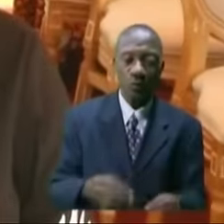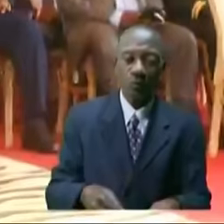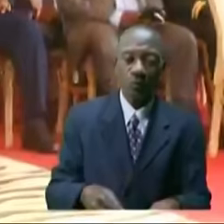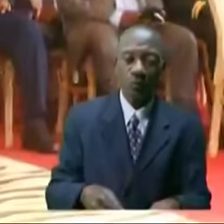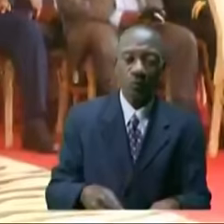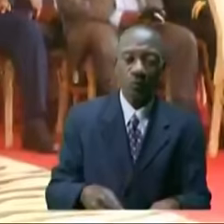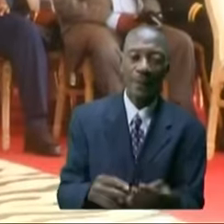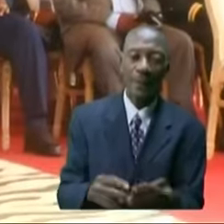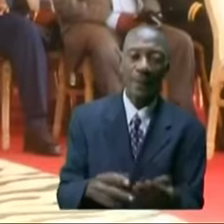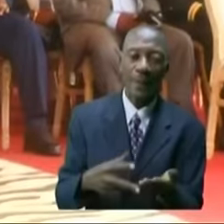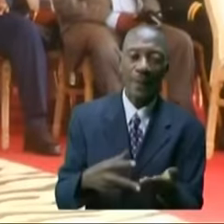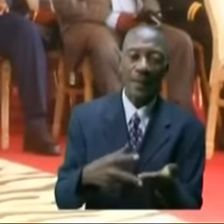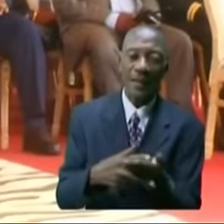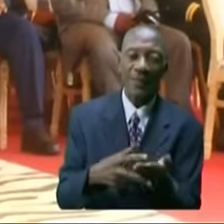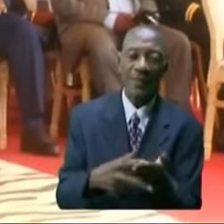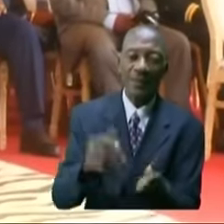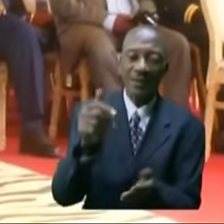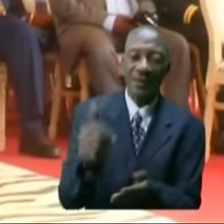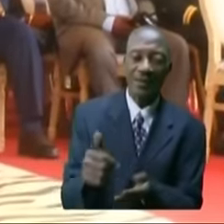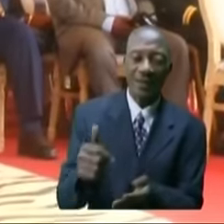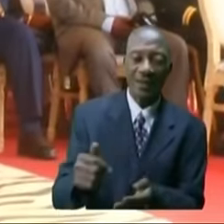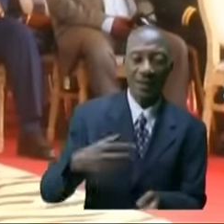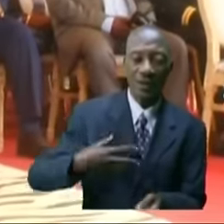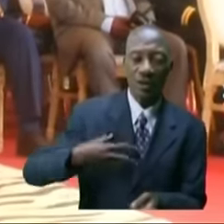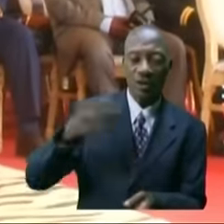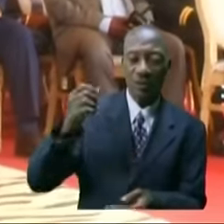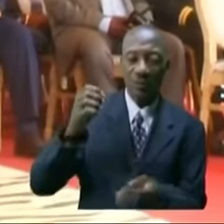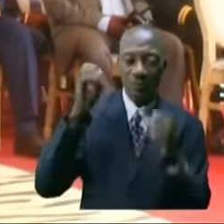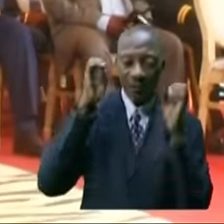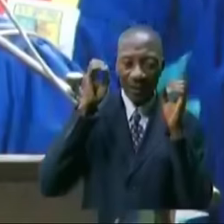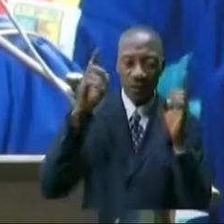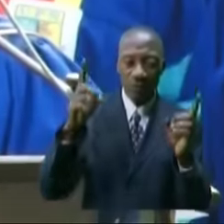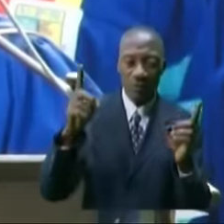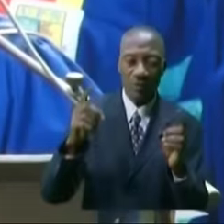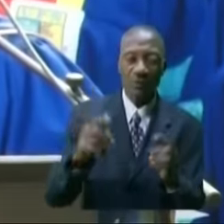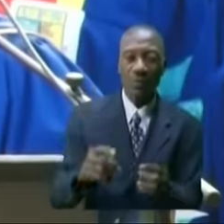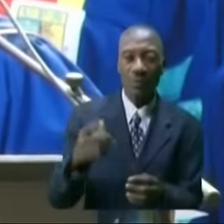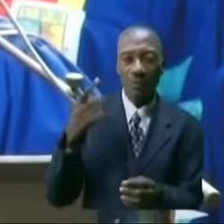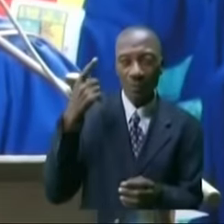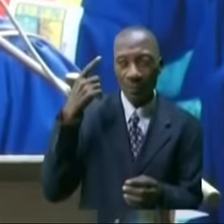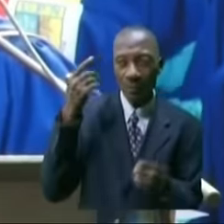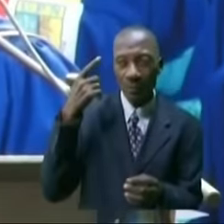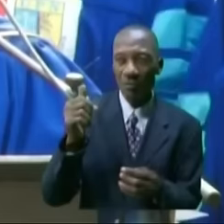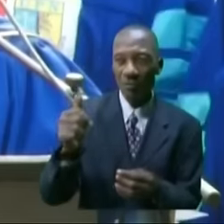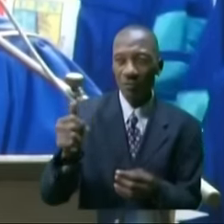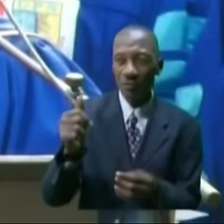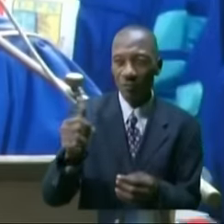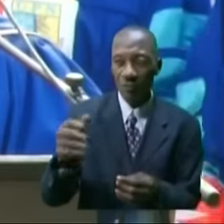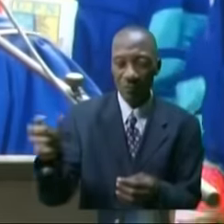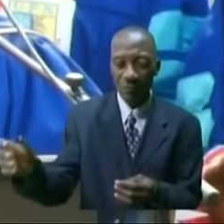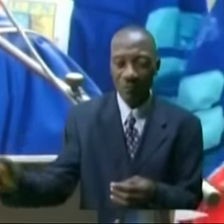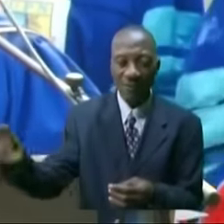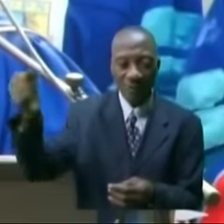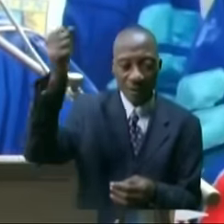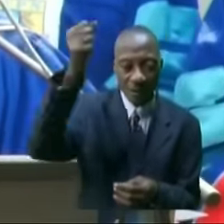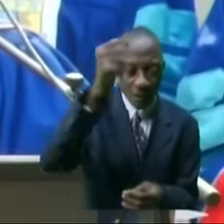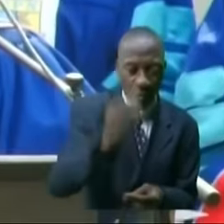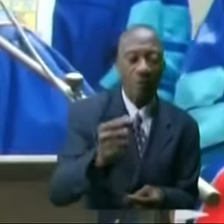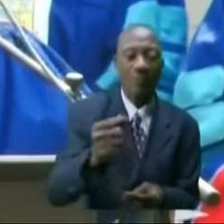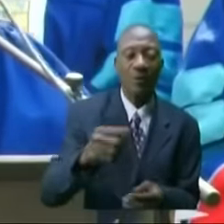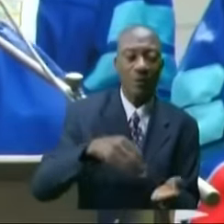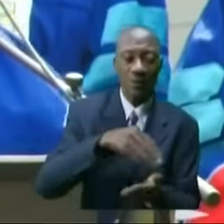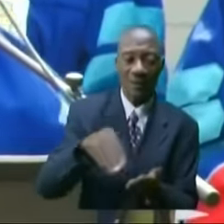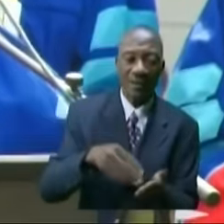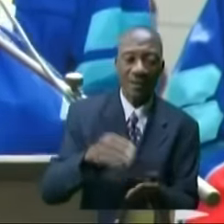d'excellence de l'éducation pour avoir placé l'homme au centre de l'action.